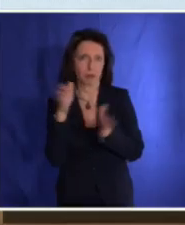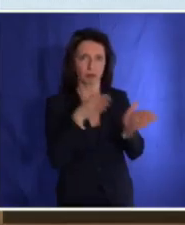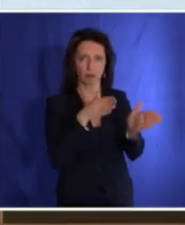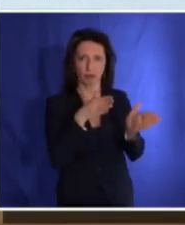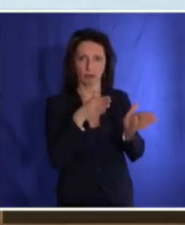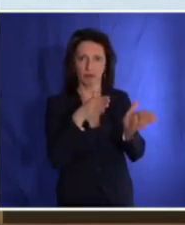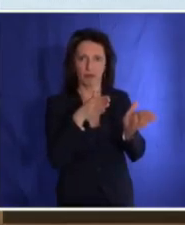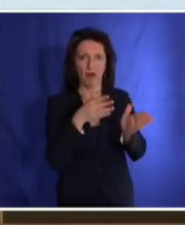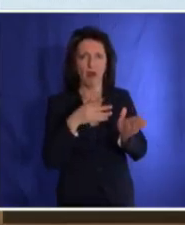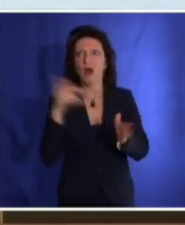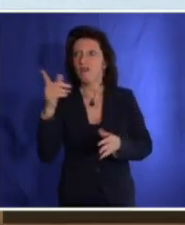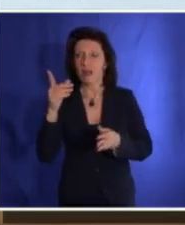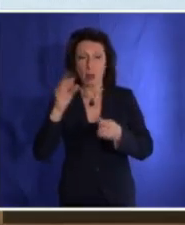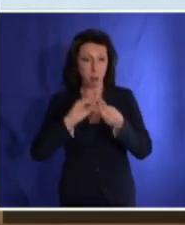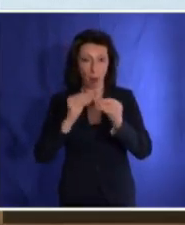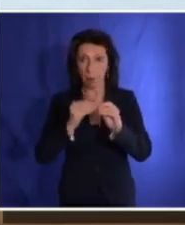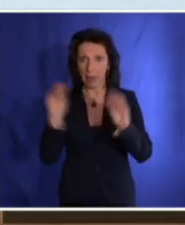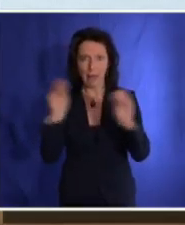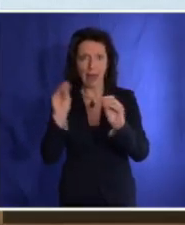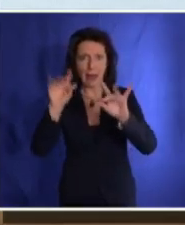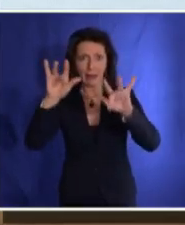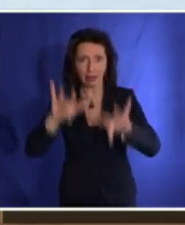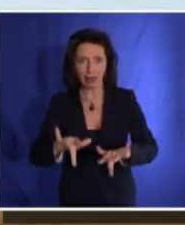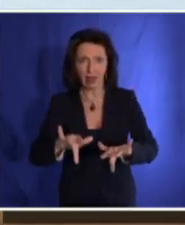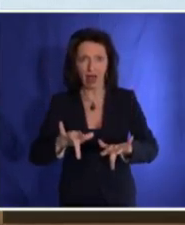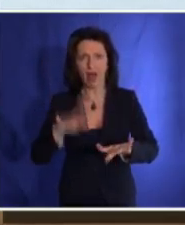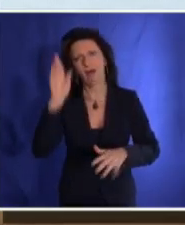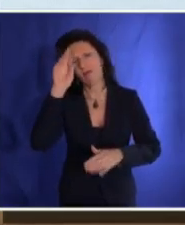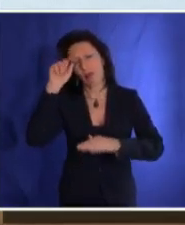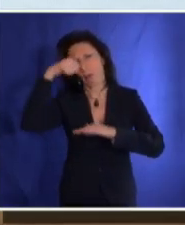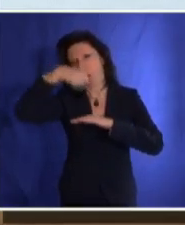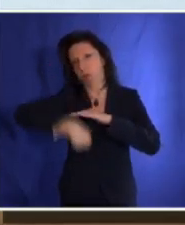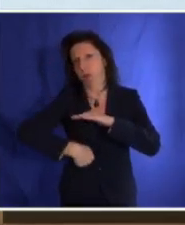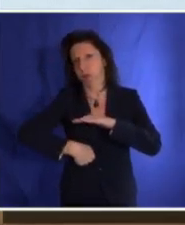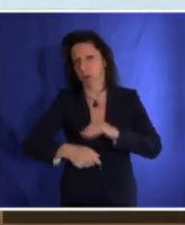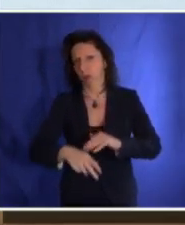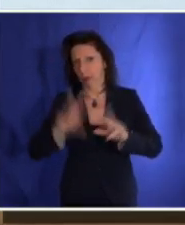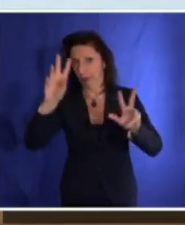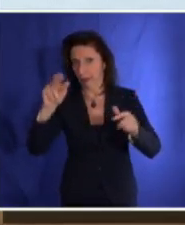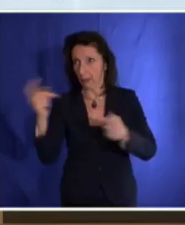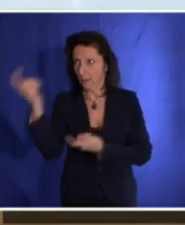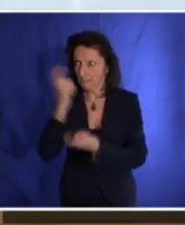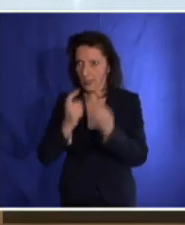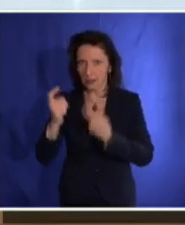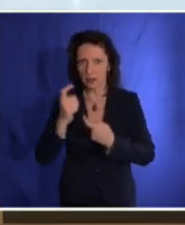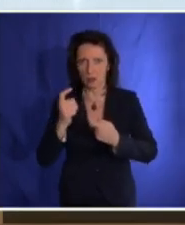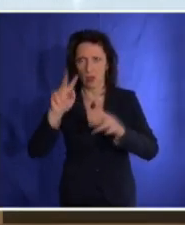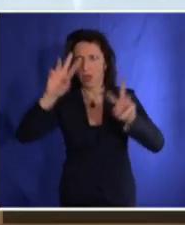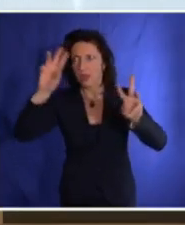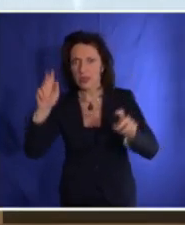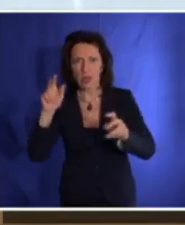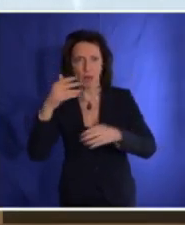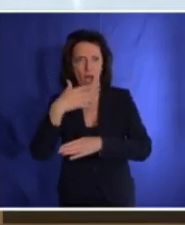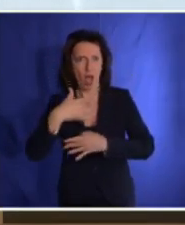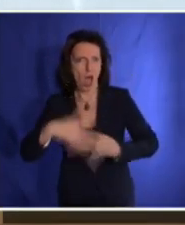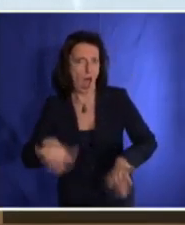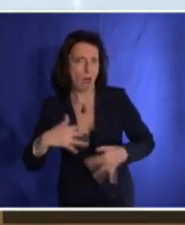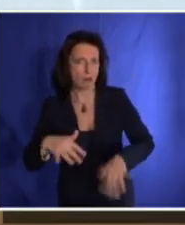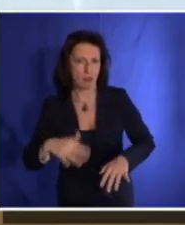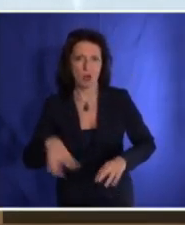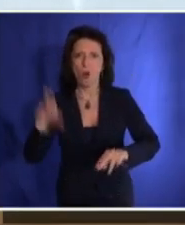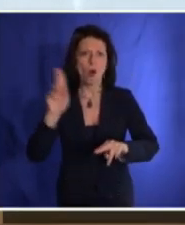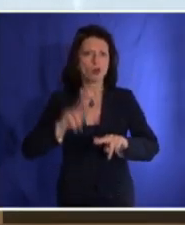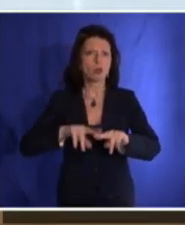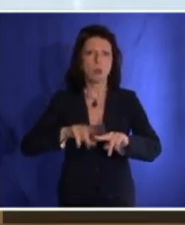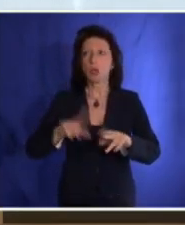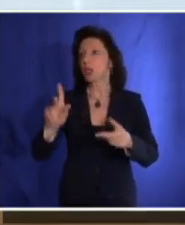steckt bei den echten Problemen, wie bei der Migration oder Arbeitslosigkeit, oder dann einen Übereifer entwickelt,